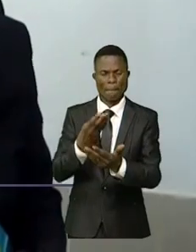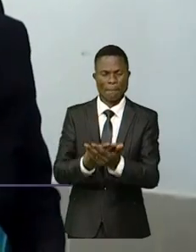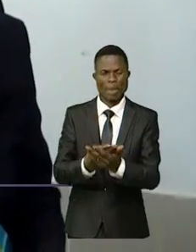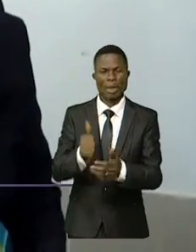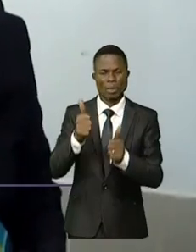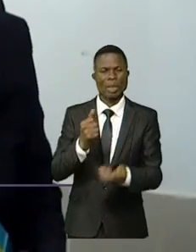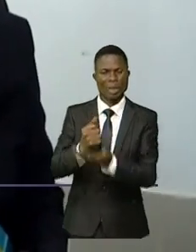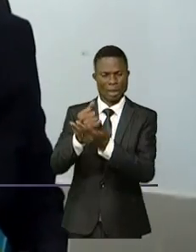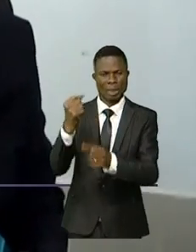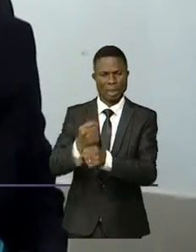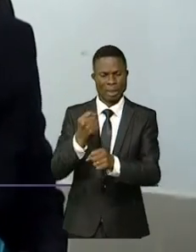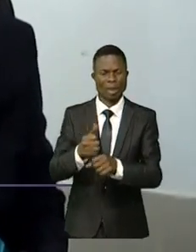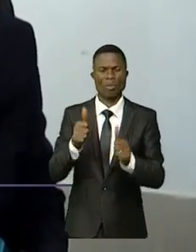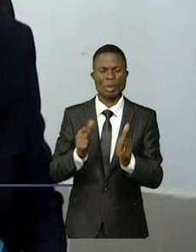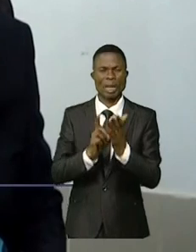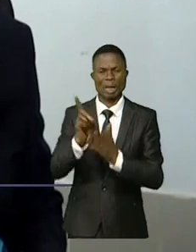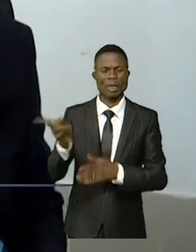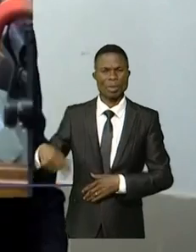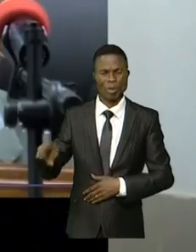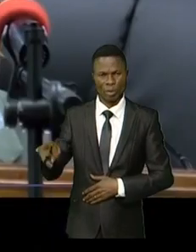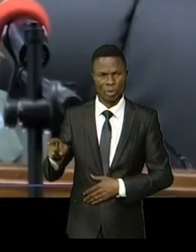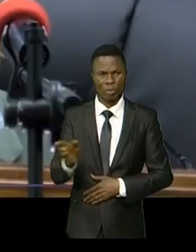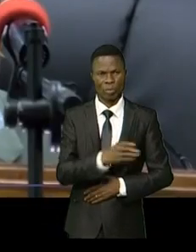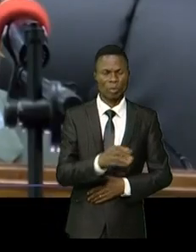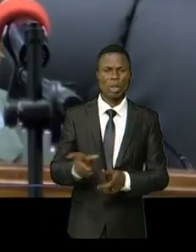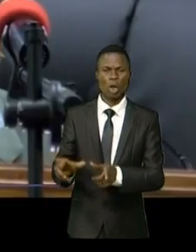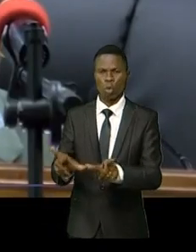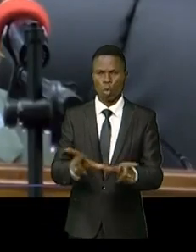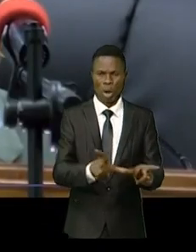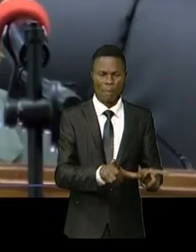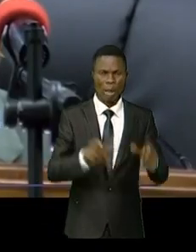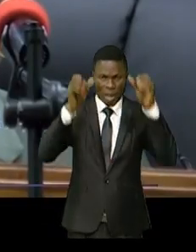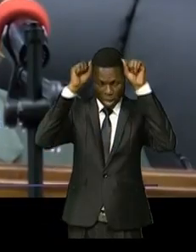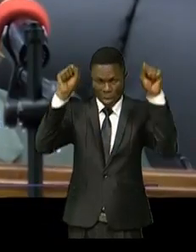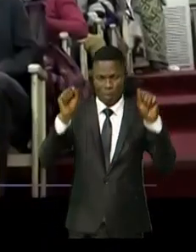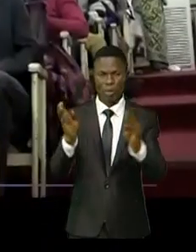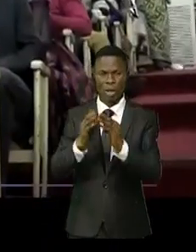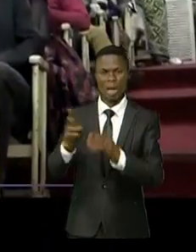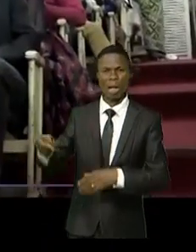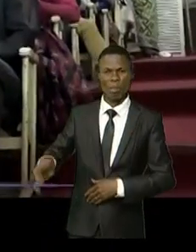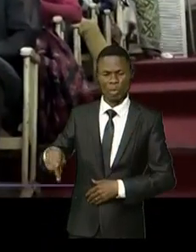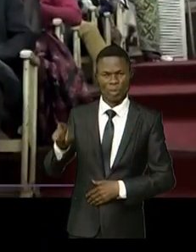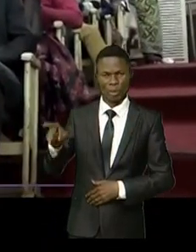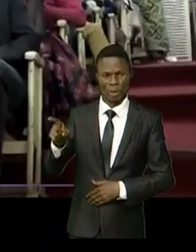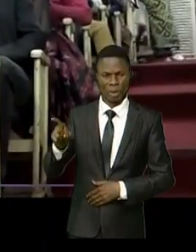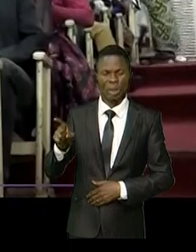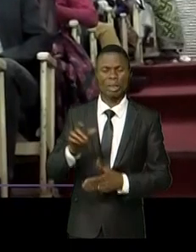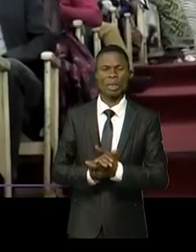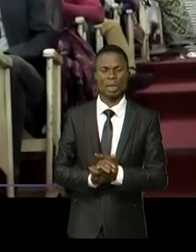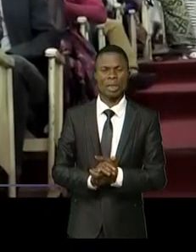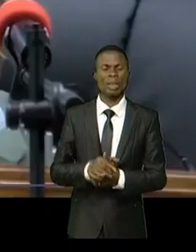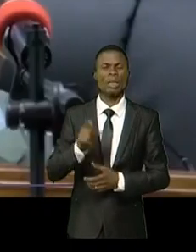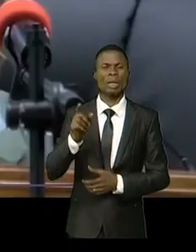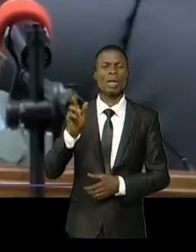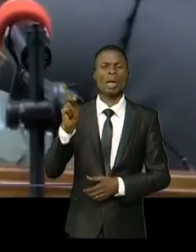lui permettre de développer la province. Au Lualaba, le président de l'Assemblée provinciale de l'organe délibérant, Louis